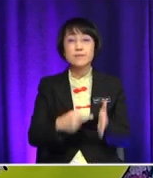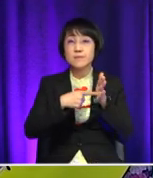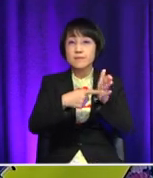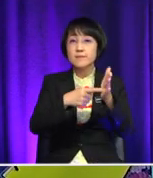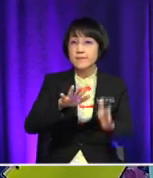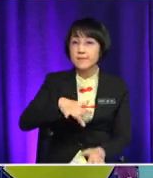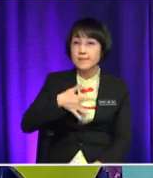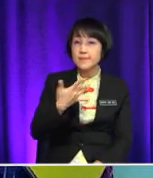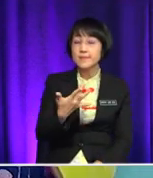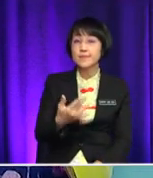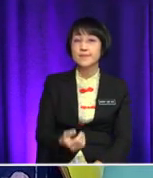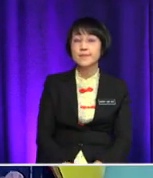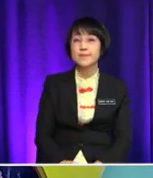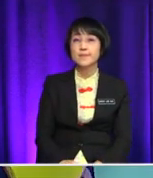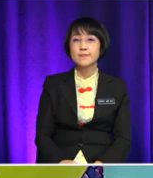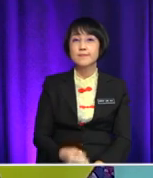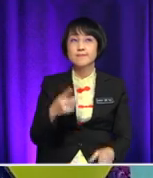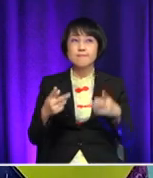perasaannya kalau